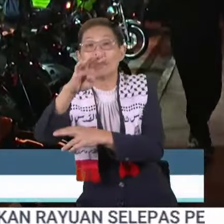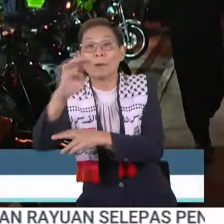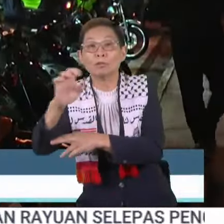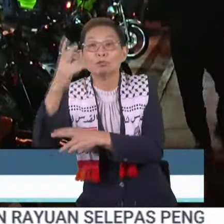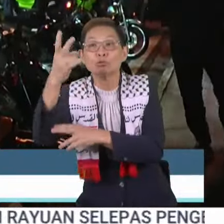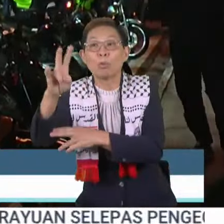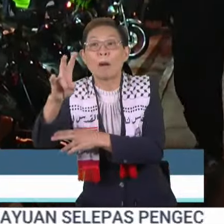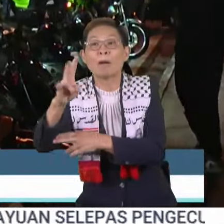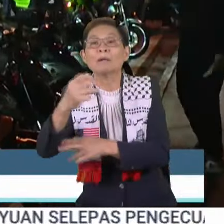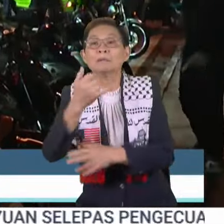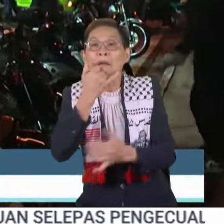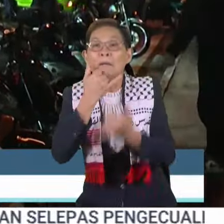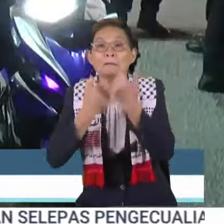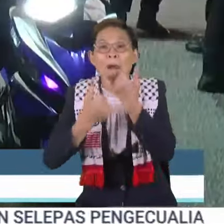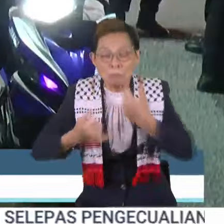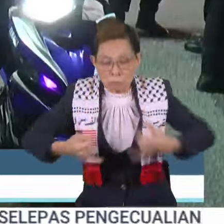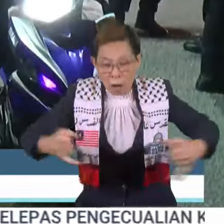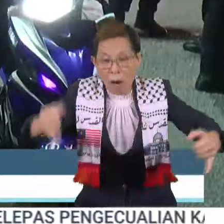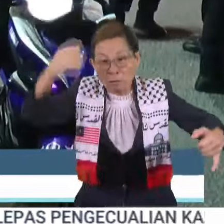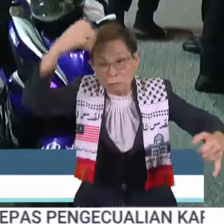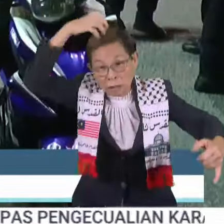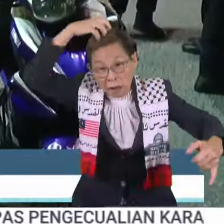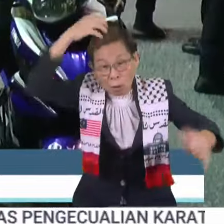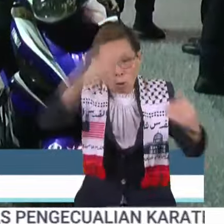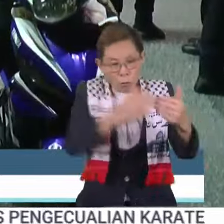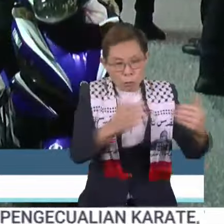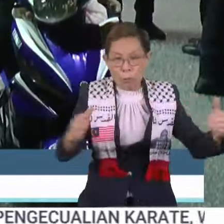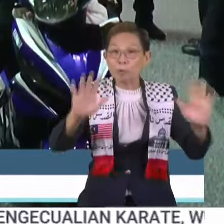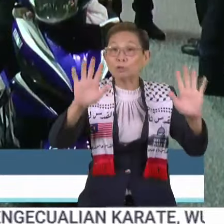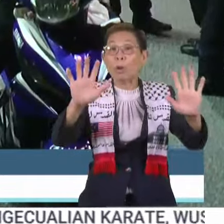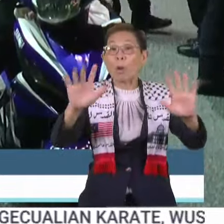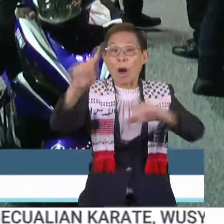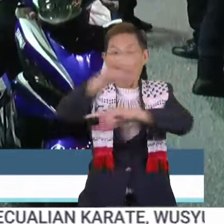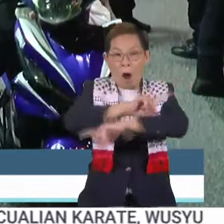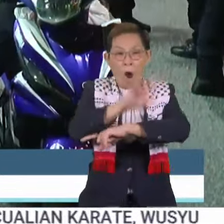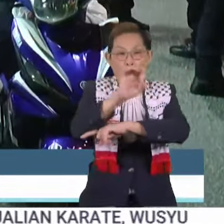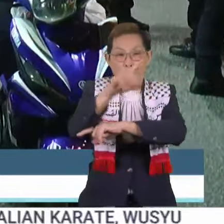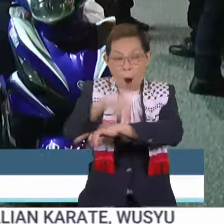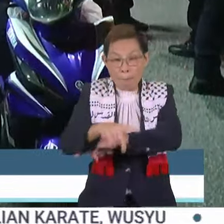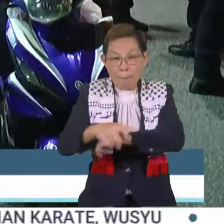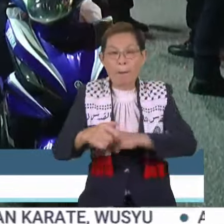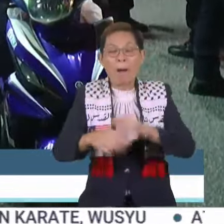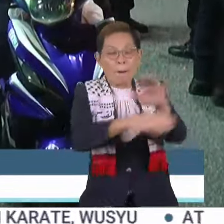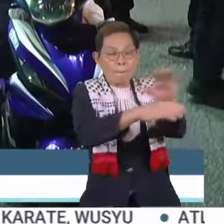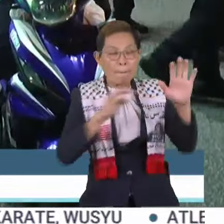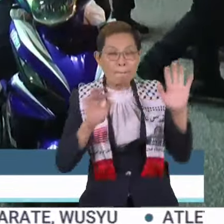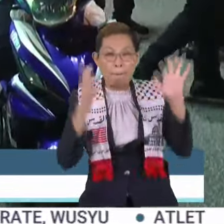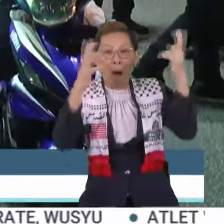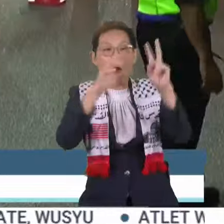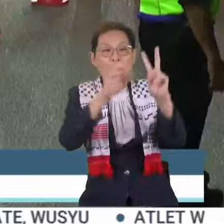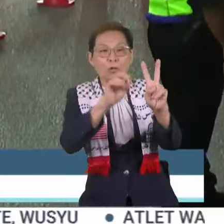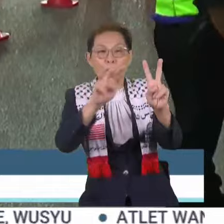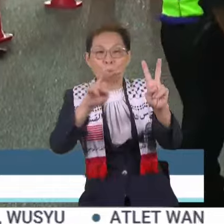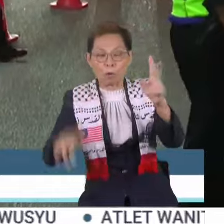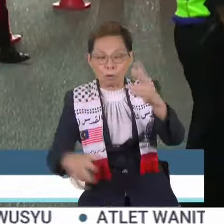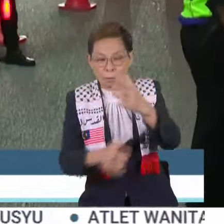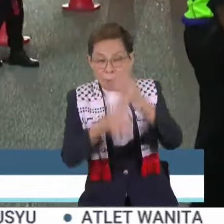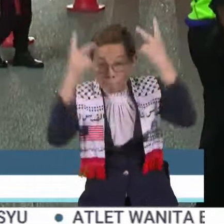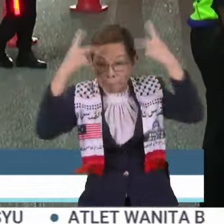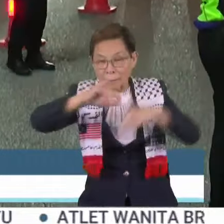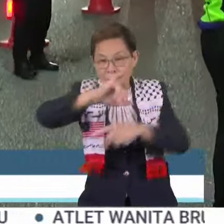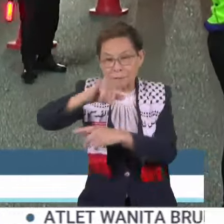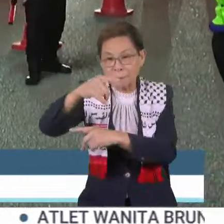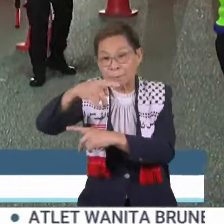14,417 kesalahan jalan raya direkodkan di Selangor sepanjang tempoh 10 hari op khas Hari Raya Aidiladha 2024. Timbalan Pengarah